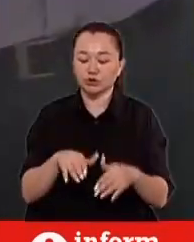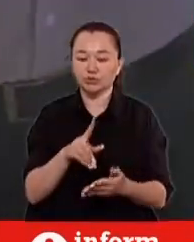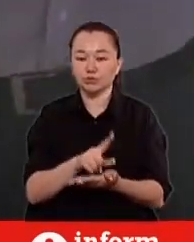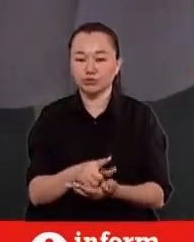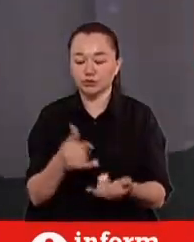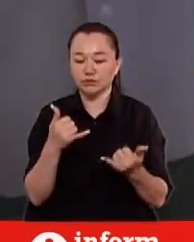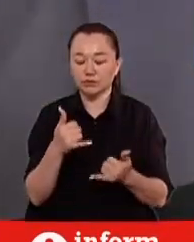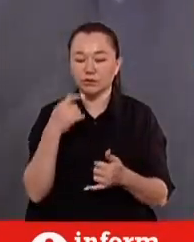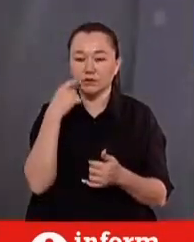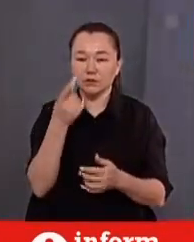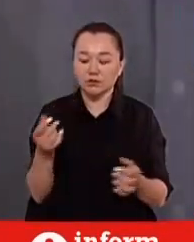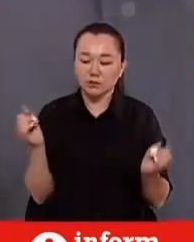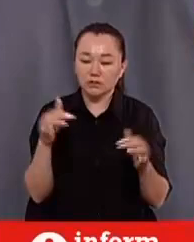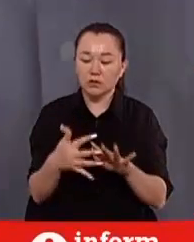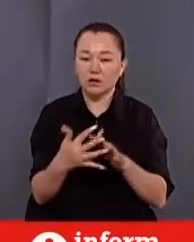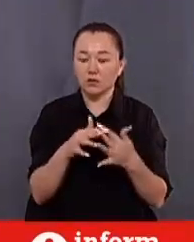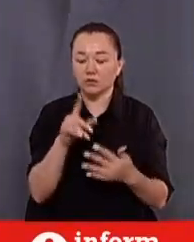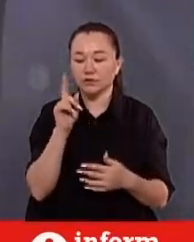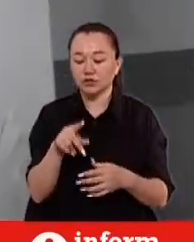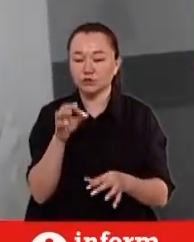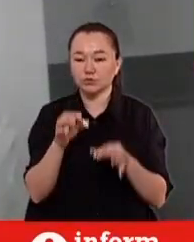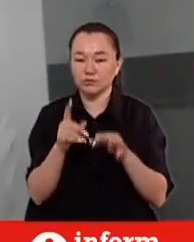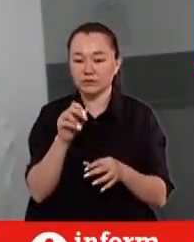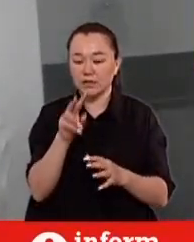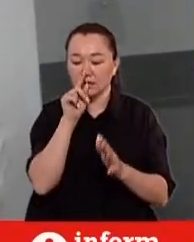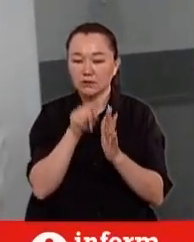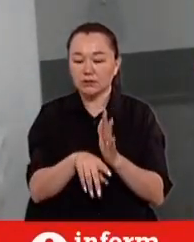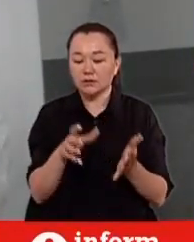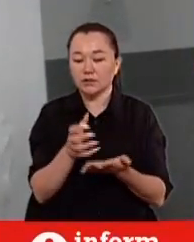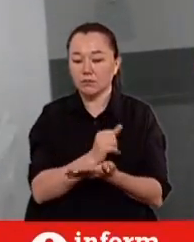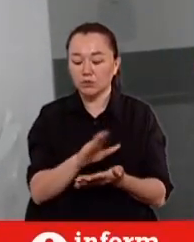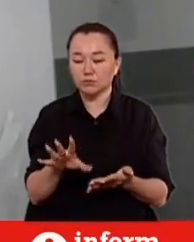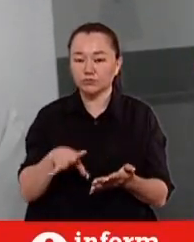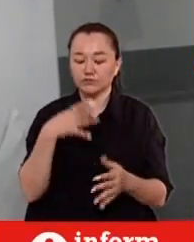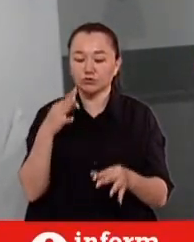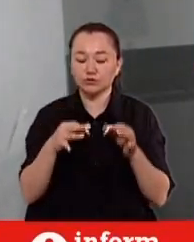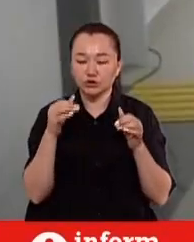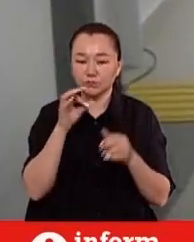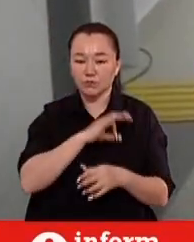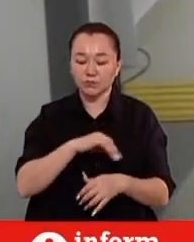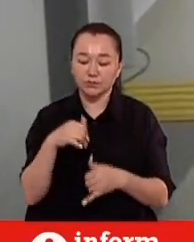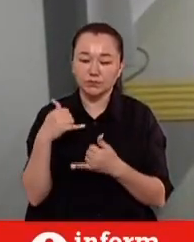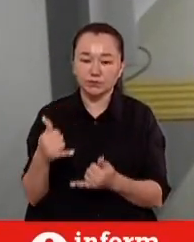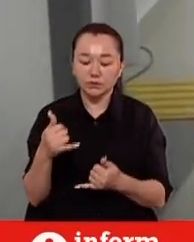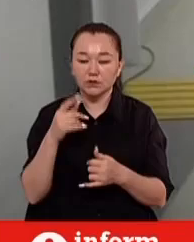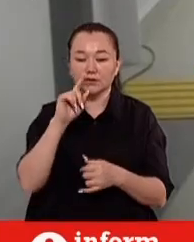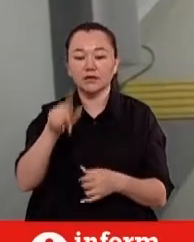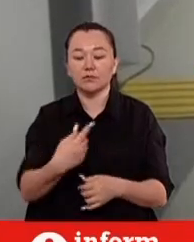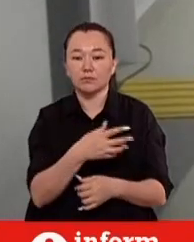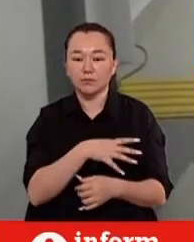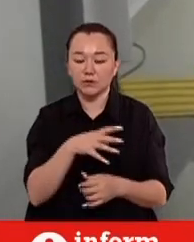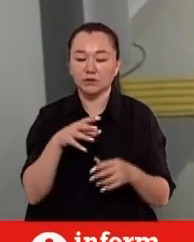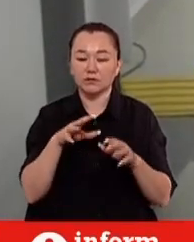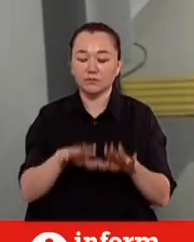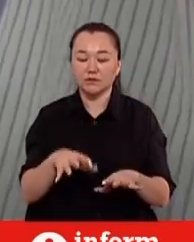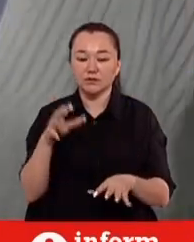бірақ алыстан ат артып жеткен ауылдықтар тіпті сот залына да кіре алмады. Экс-судьяның пайдасына шығарылған шешімді талап қоюшылар табалдырықта